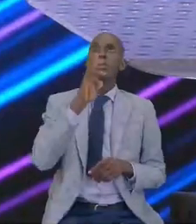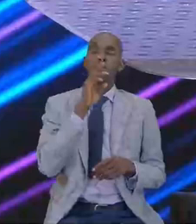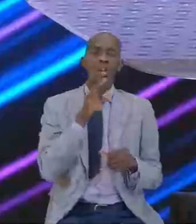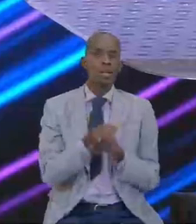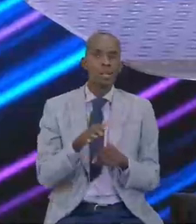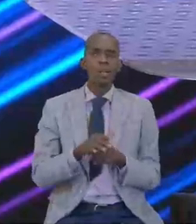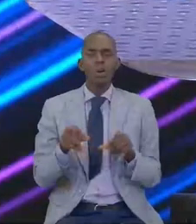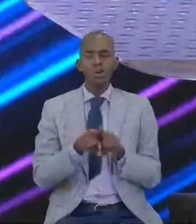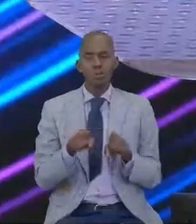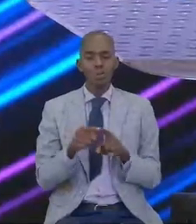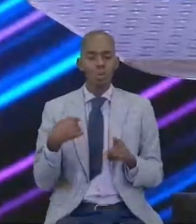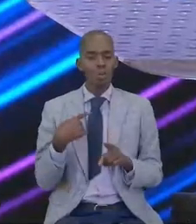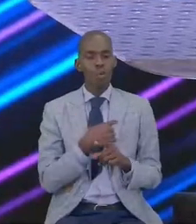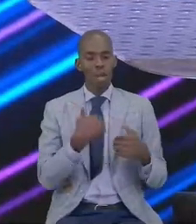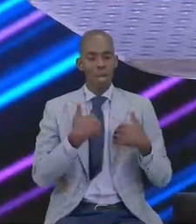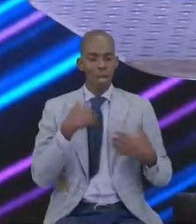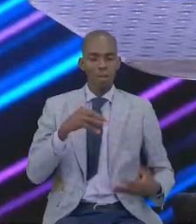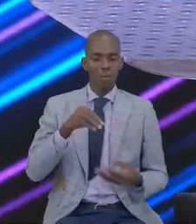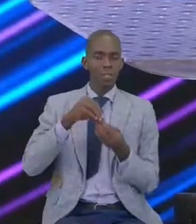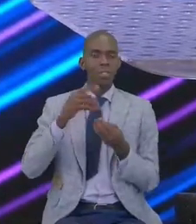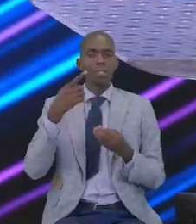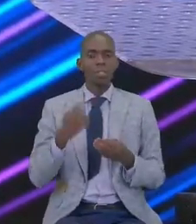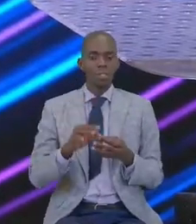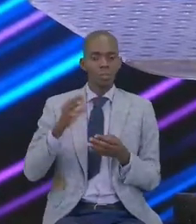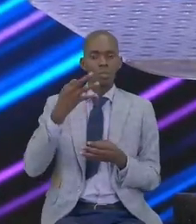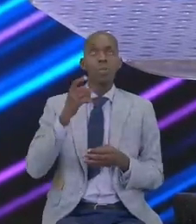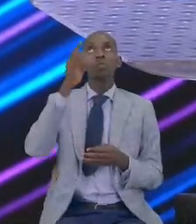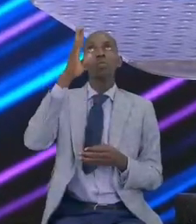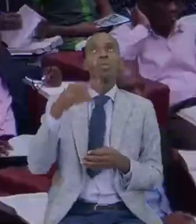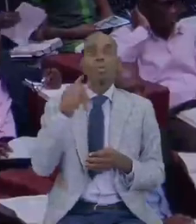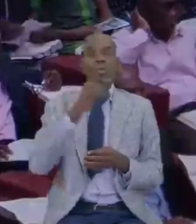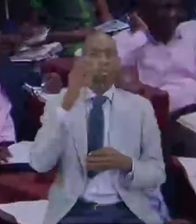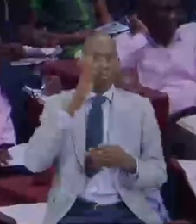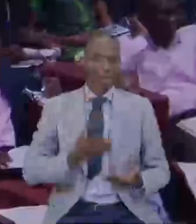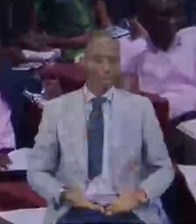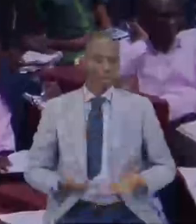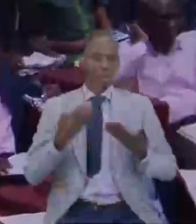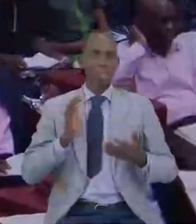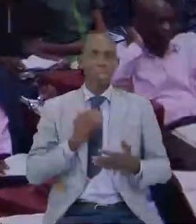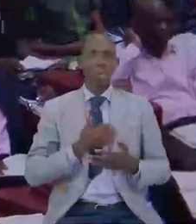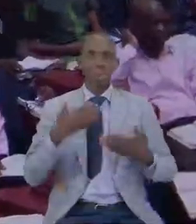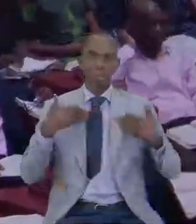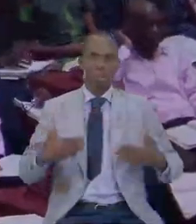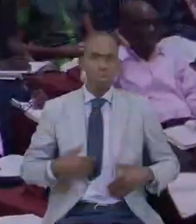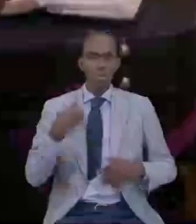de Dieu en nous qui va ranimer ton corps mortel, il va te